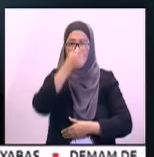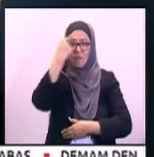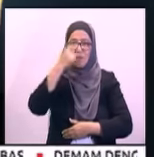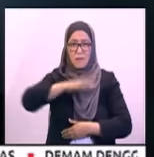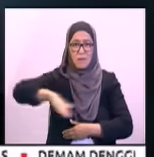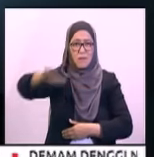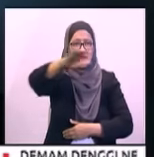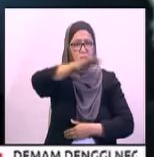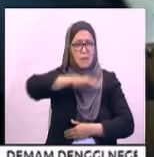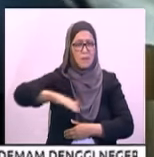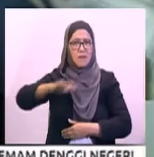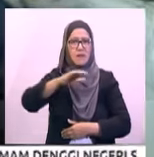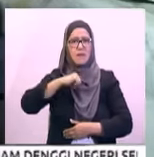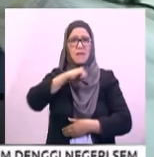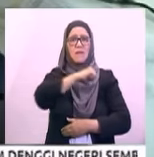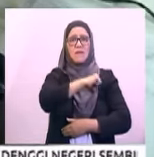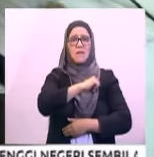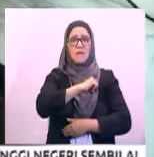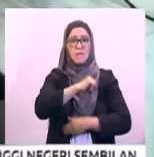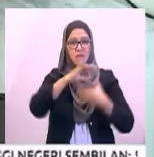bersemangat untuk teruskan